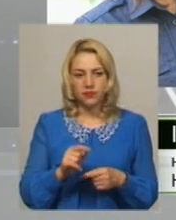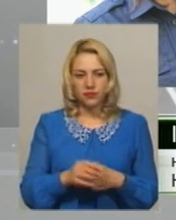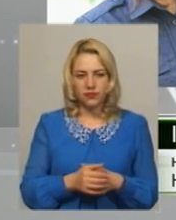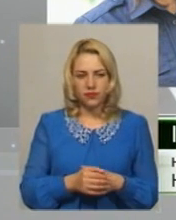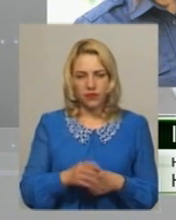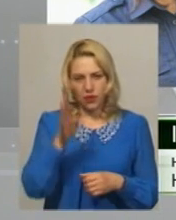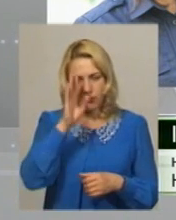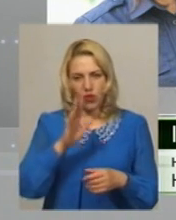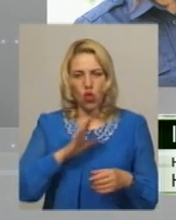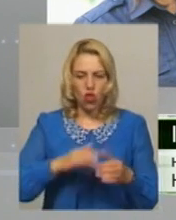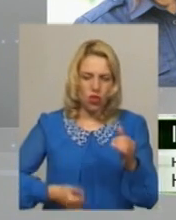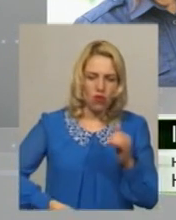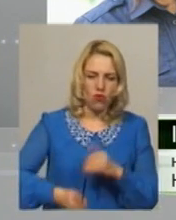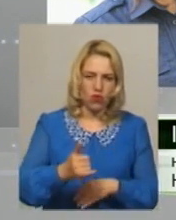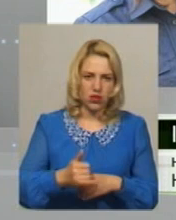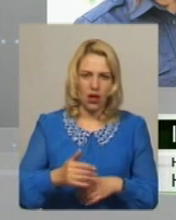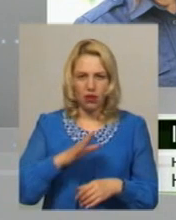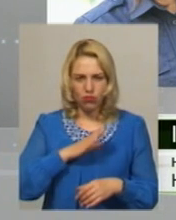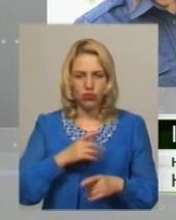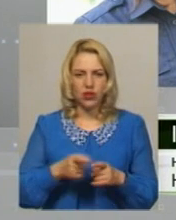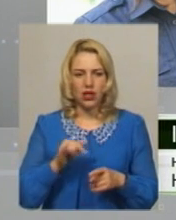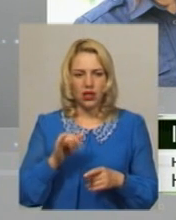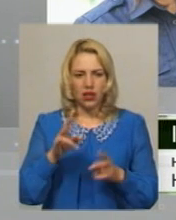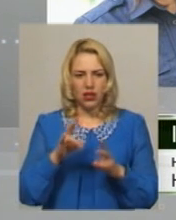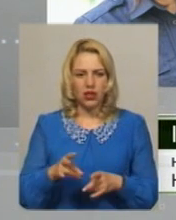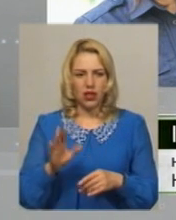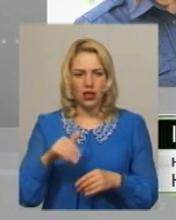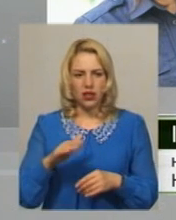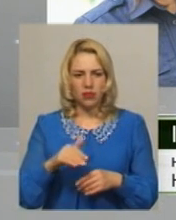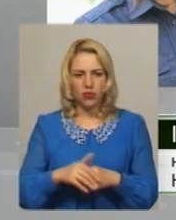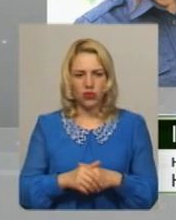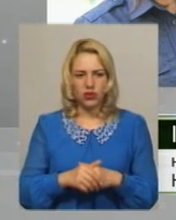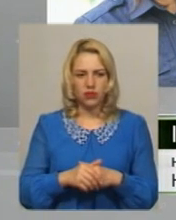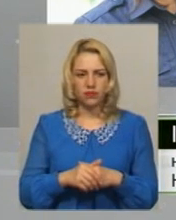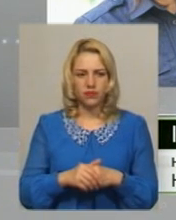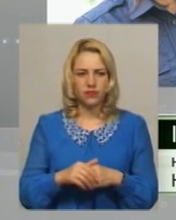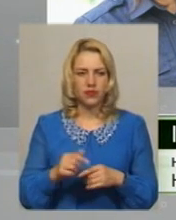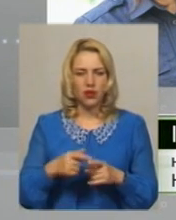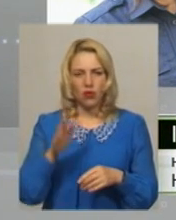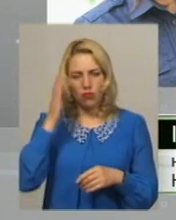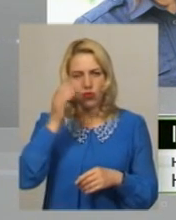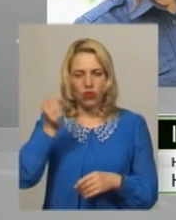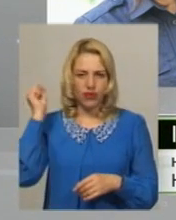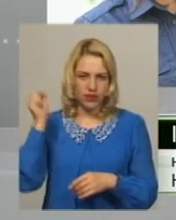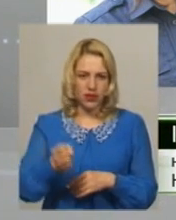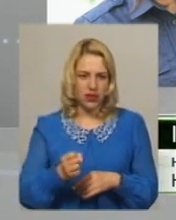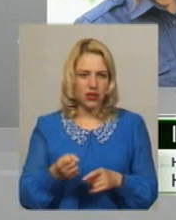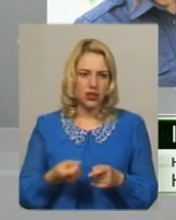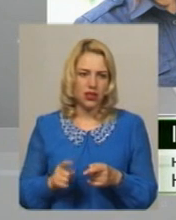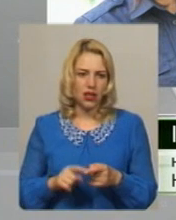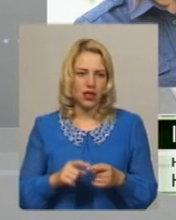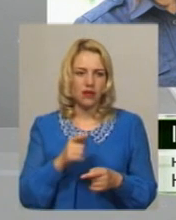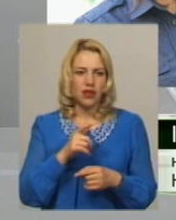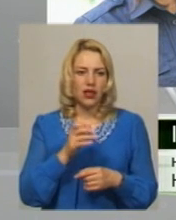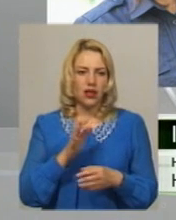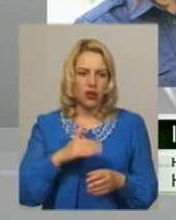ногами удари в різні частини тіла, а згодом відкористався ще стільцем, стукнувши його по голові. Після цього підозрюваний витягнув чоловіка